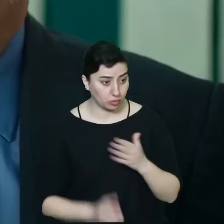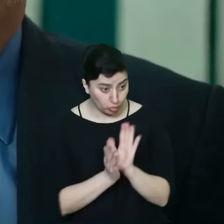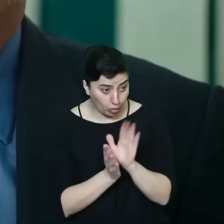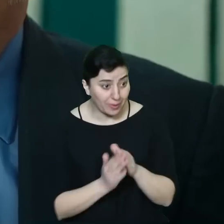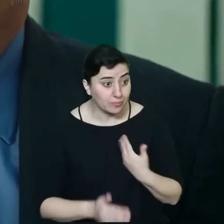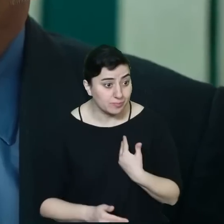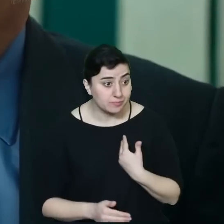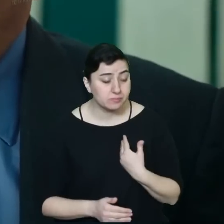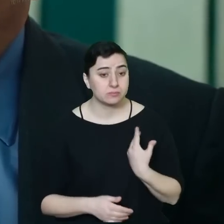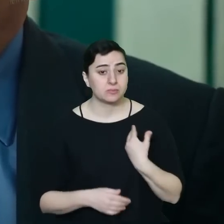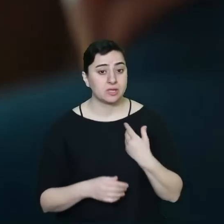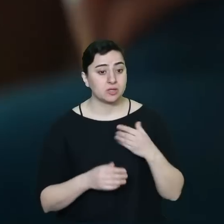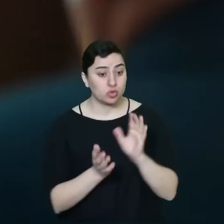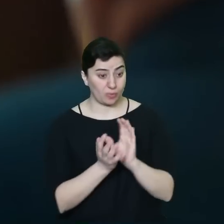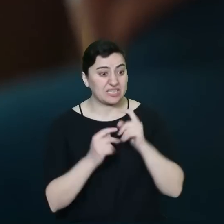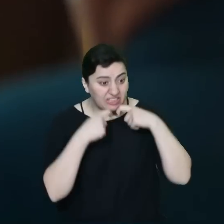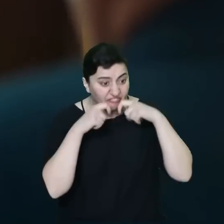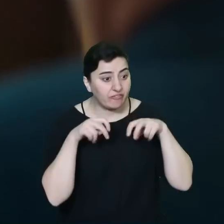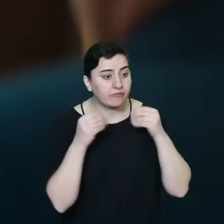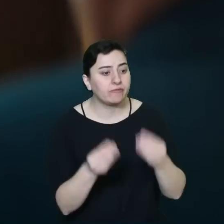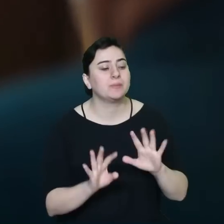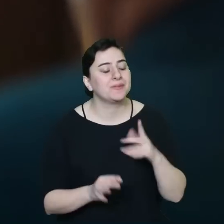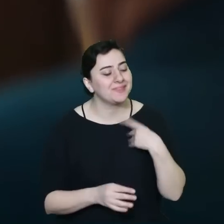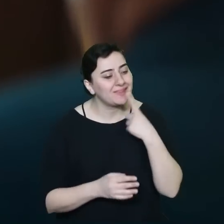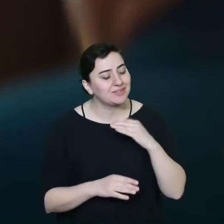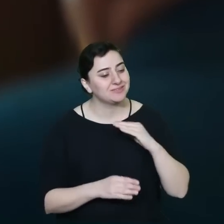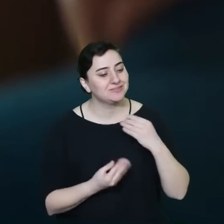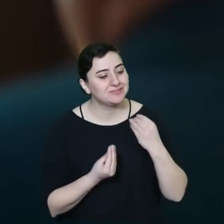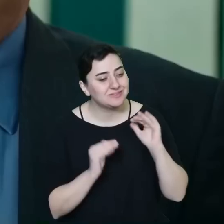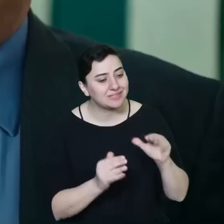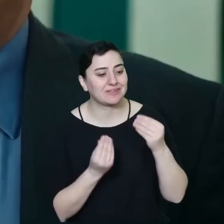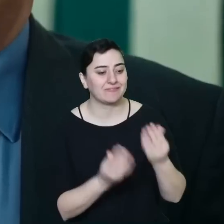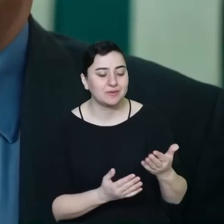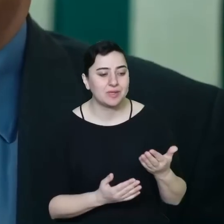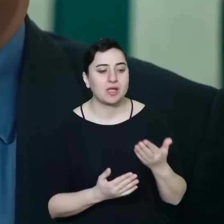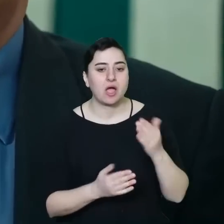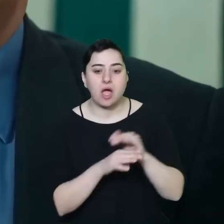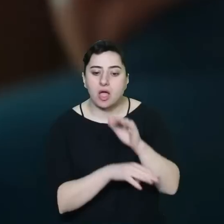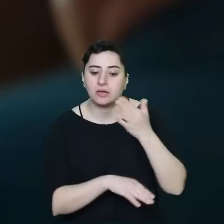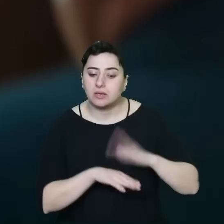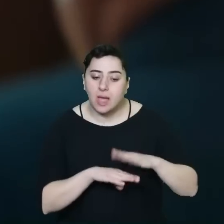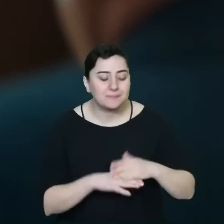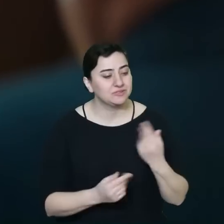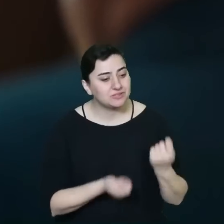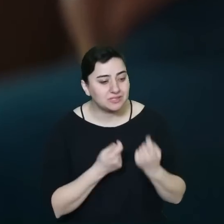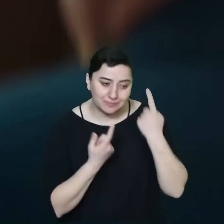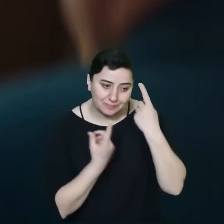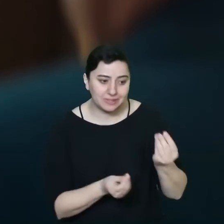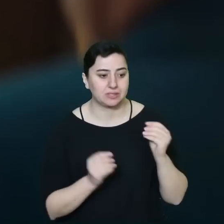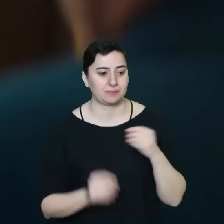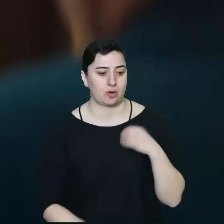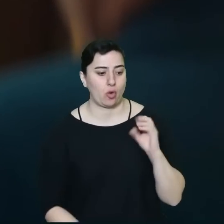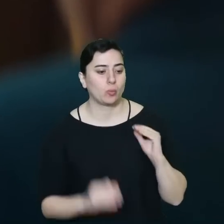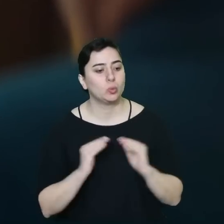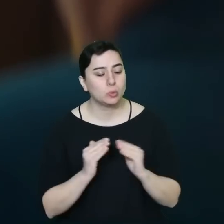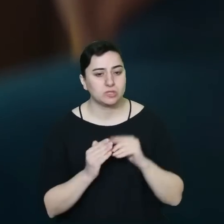değil. Öğrencilerime dişimi değil, şefkat gösteririm. Onları mevzuatın bir maddesi olarak değil, hayatımın bir parçası olarak görürüm. Ve